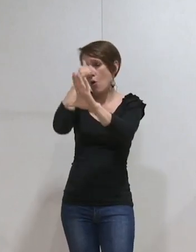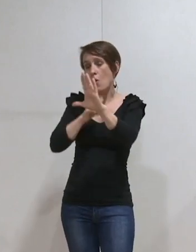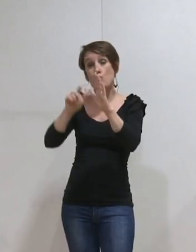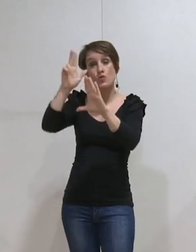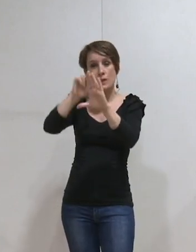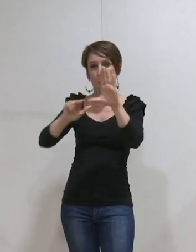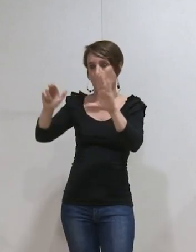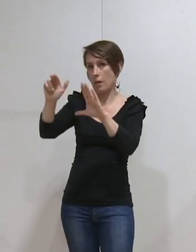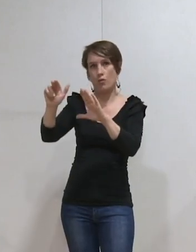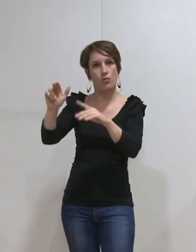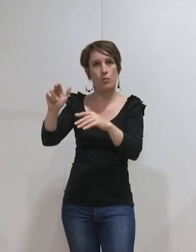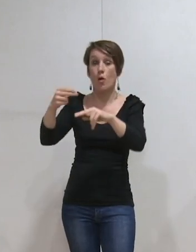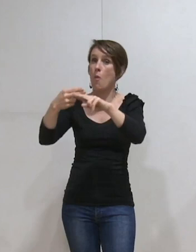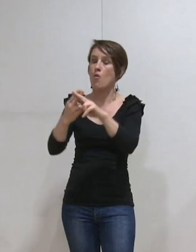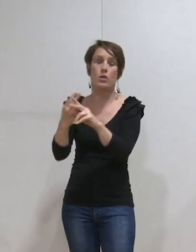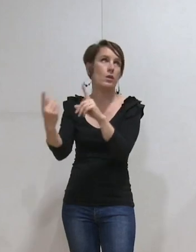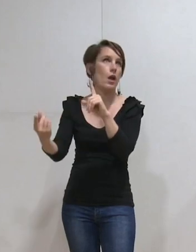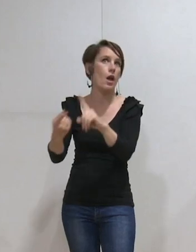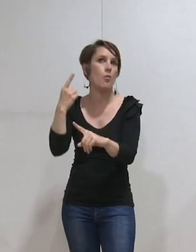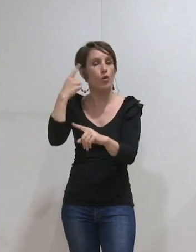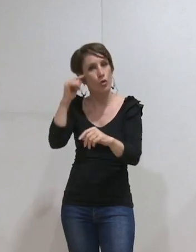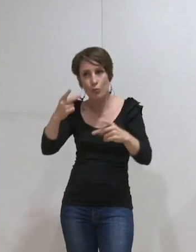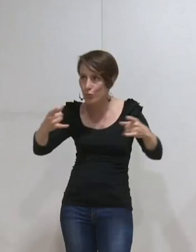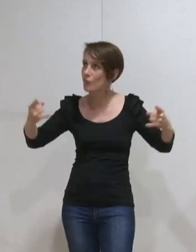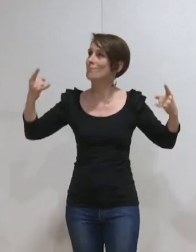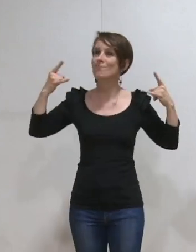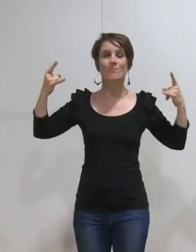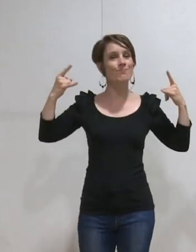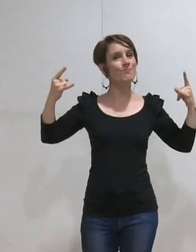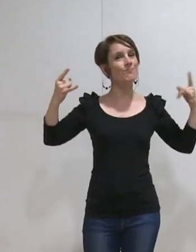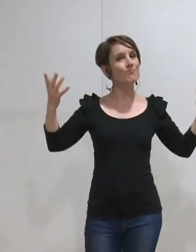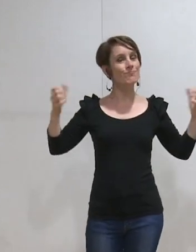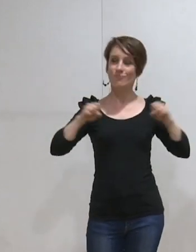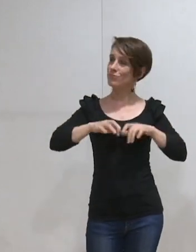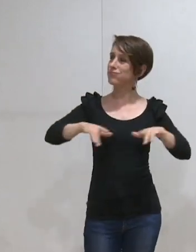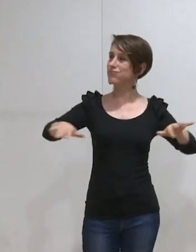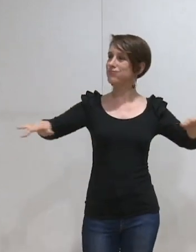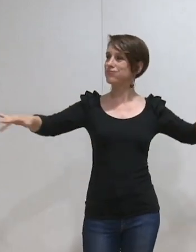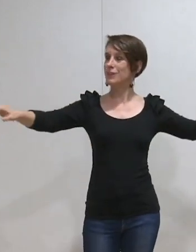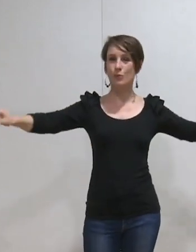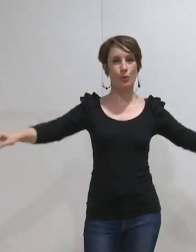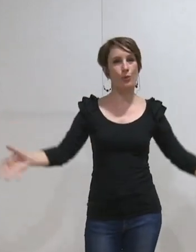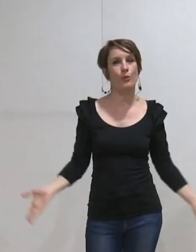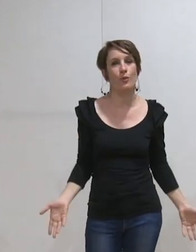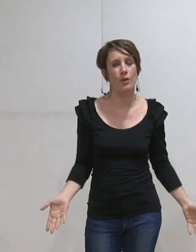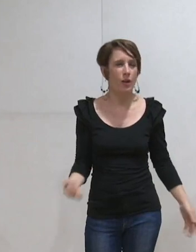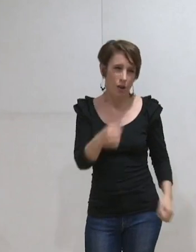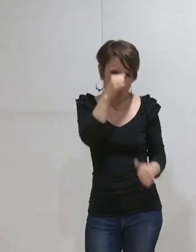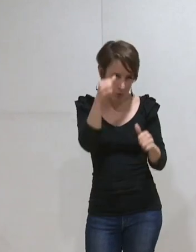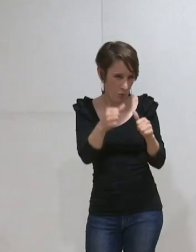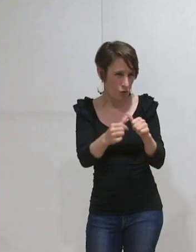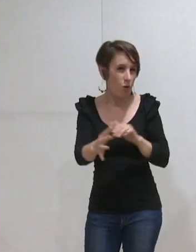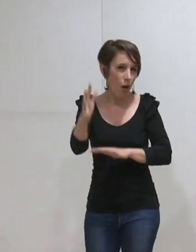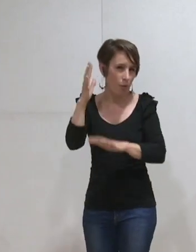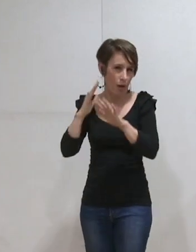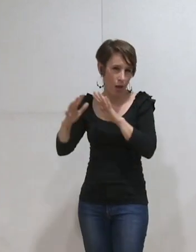mais j'ai le privilège de me souvenir de débat ici dans cette enceinte où vos amis de l'adè